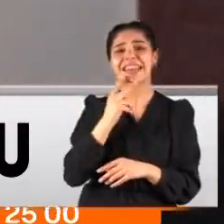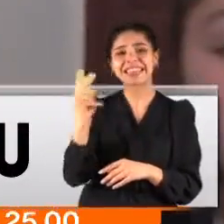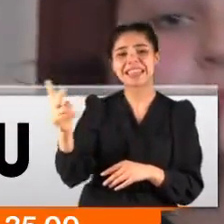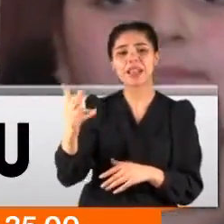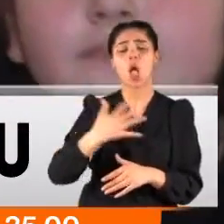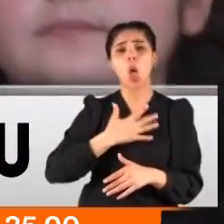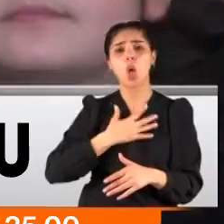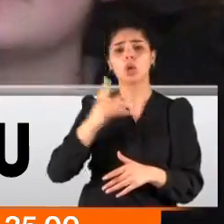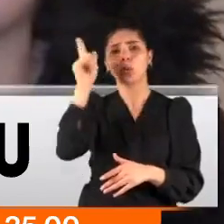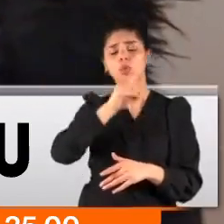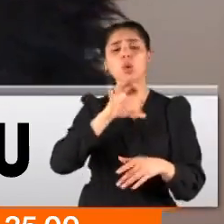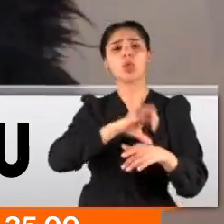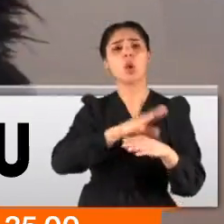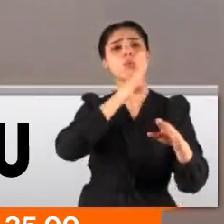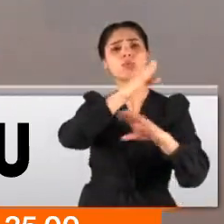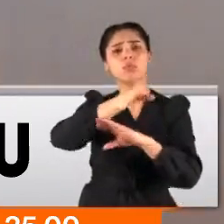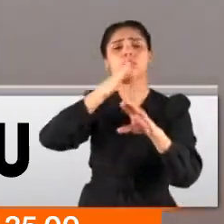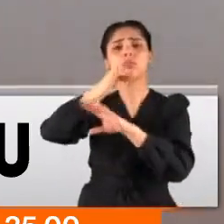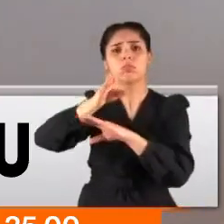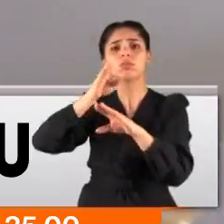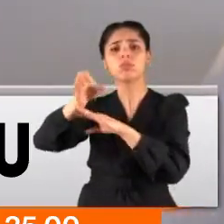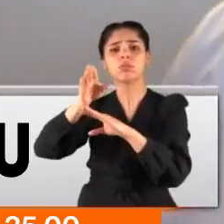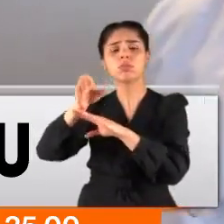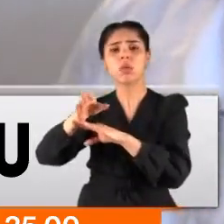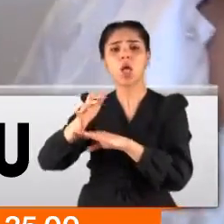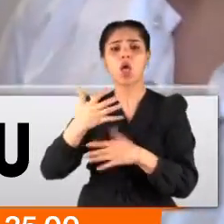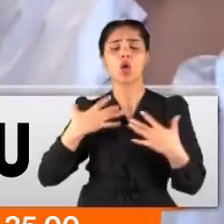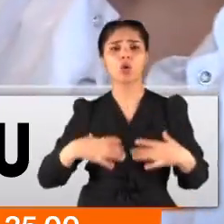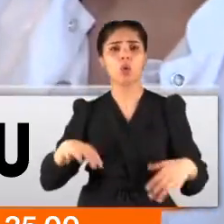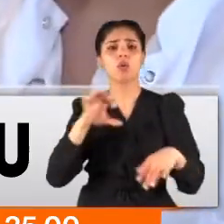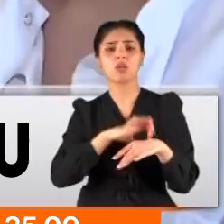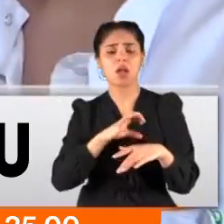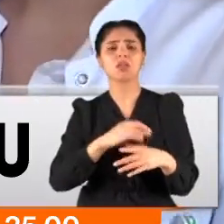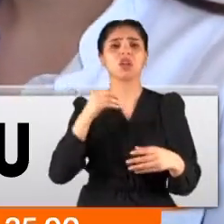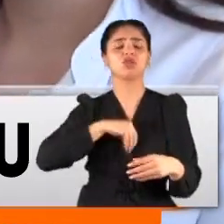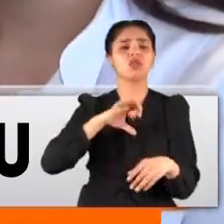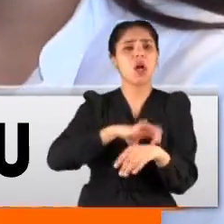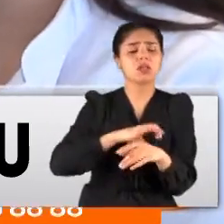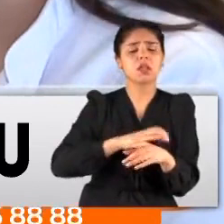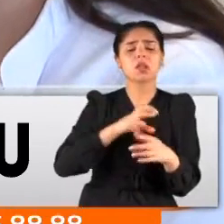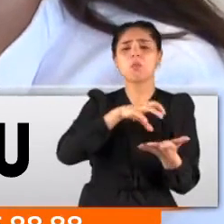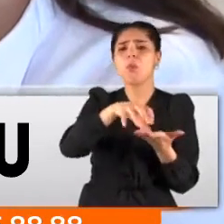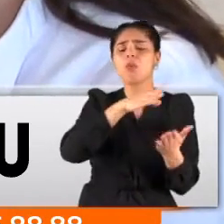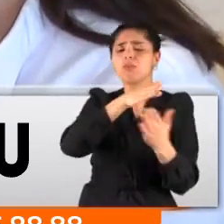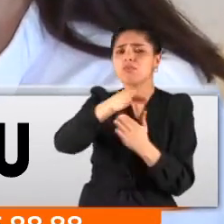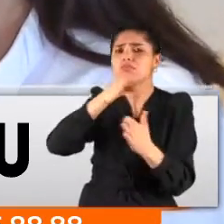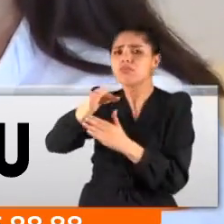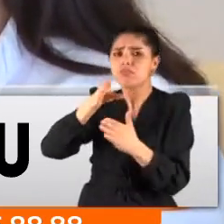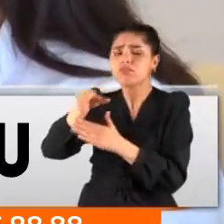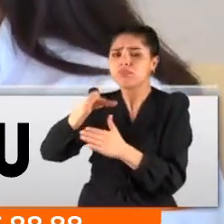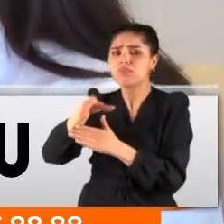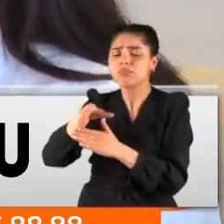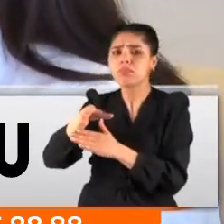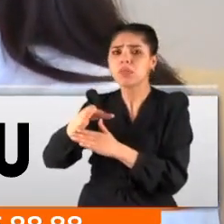o krizler için gezmedik. Doktor bırakmadılar. Göğüs hastalıkları, dahiliye iç hastalıkları, enfeksiyon bölümü bütün